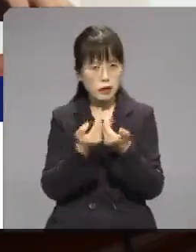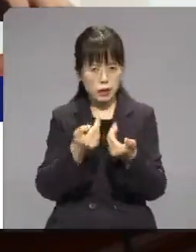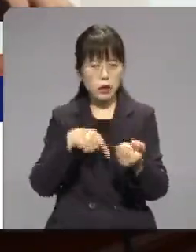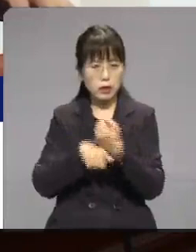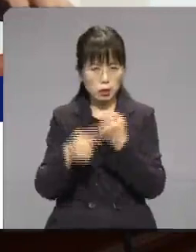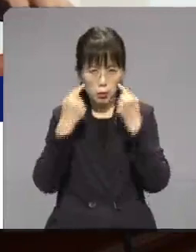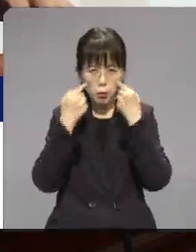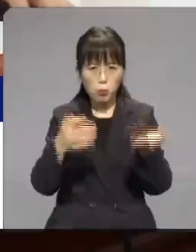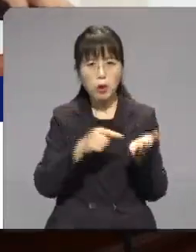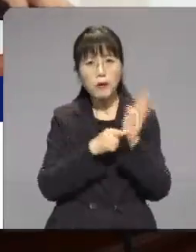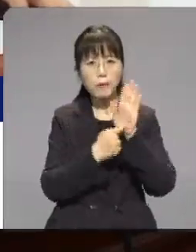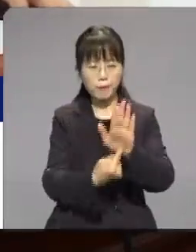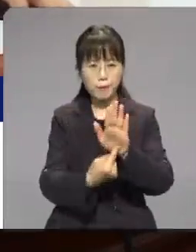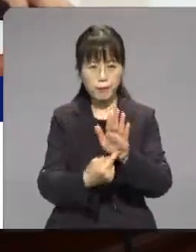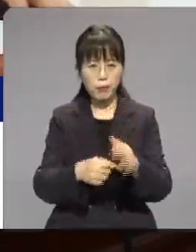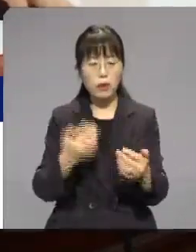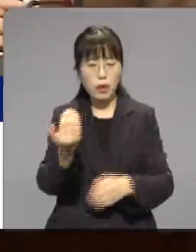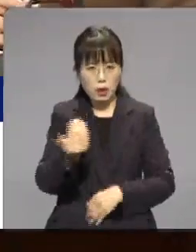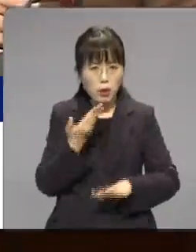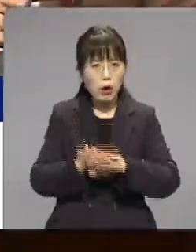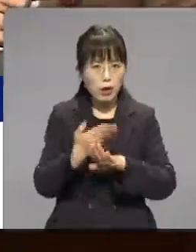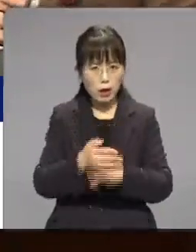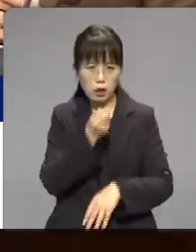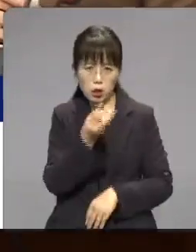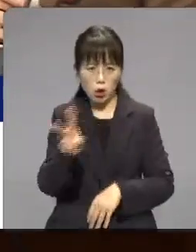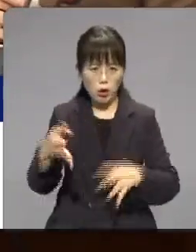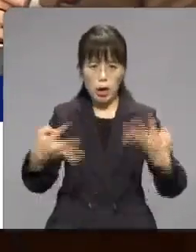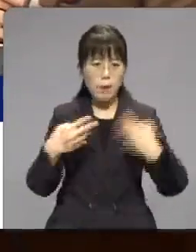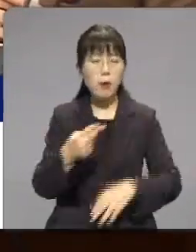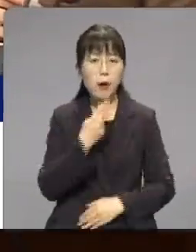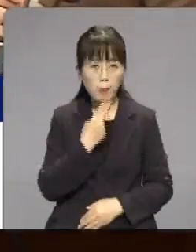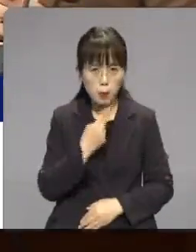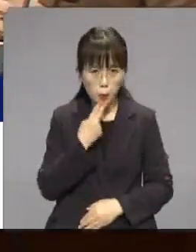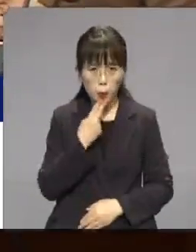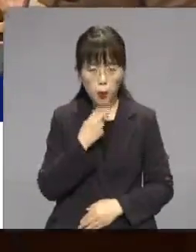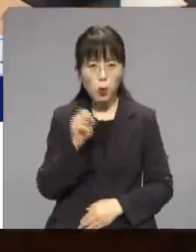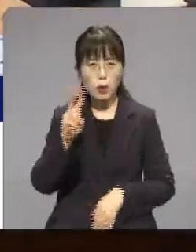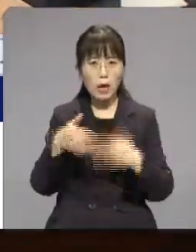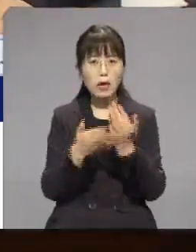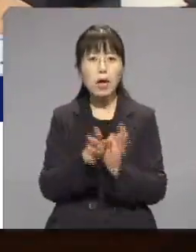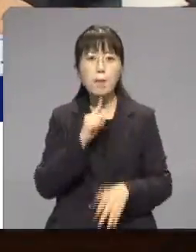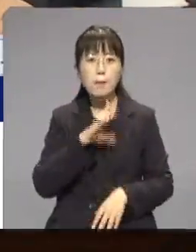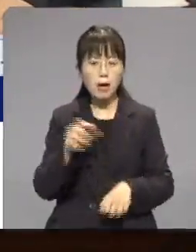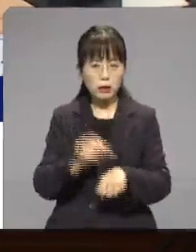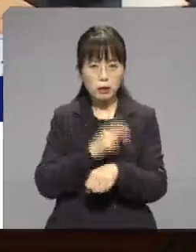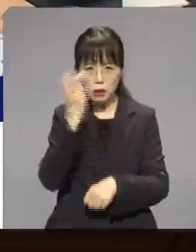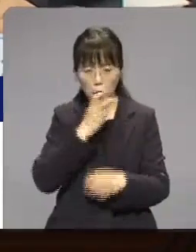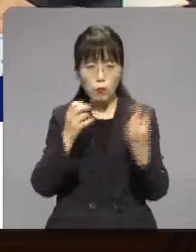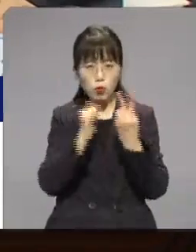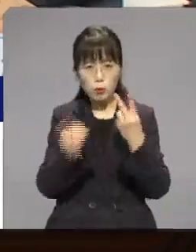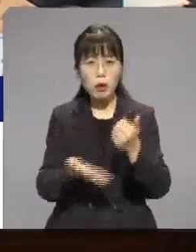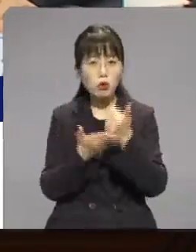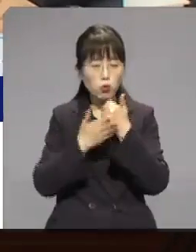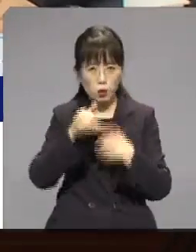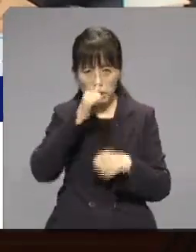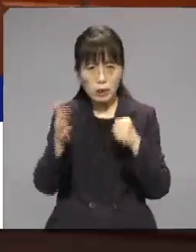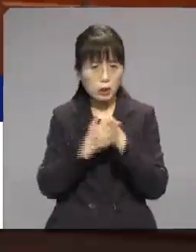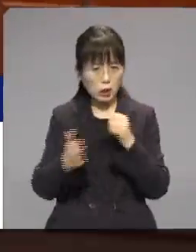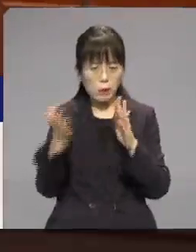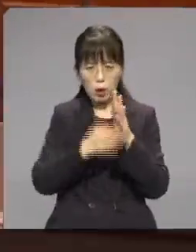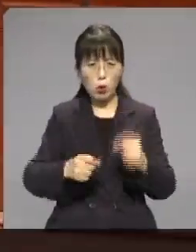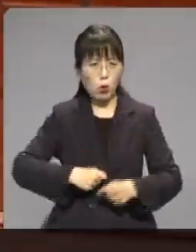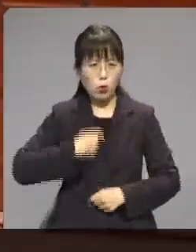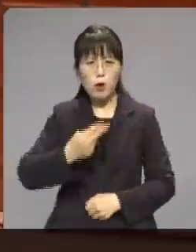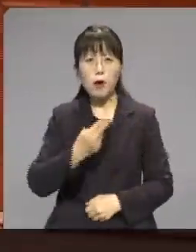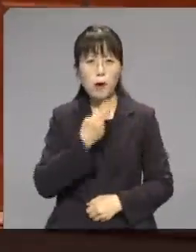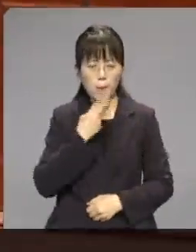뜻을 분명히 했습니다. 이전과 달리 여야 합의를 거치지 않았고 야당만 특검 2명을 추천하게 돼 있어